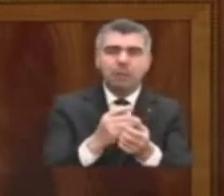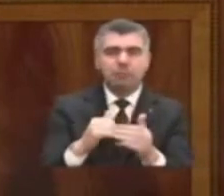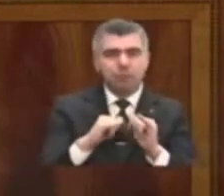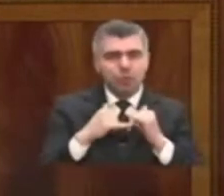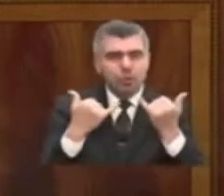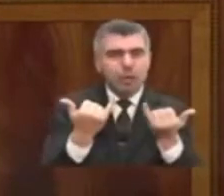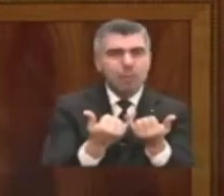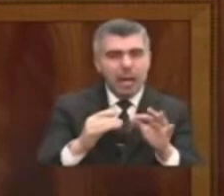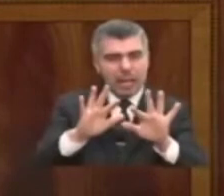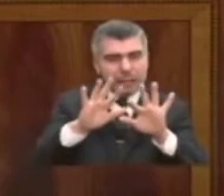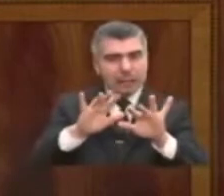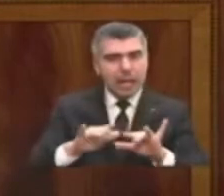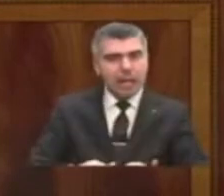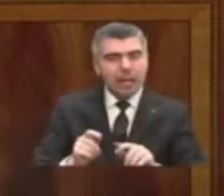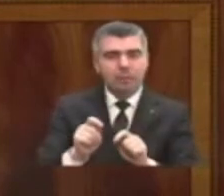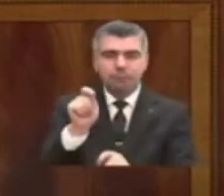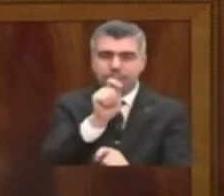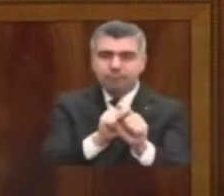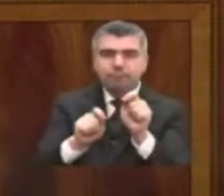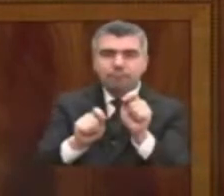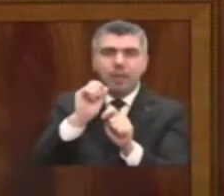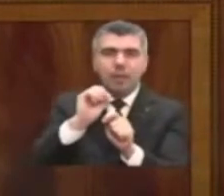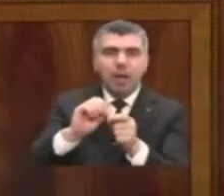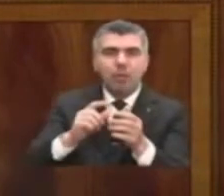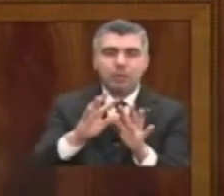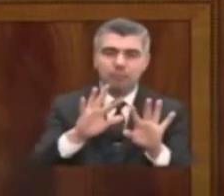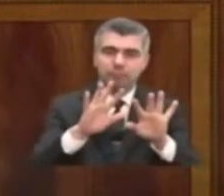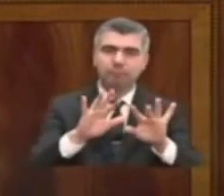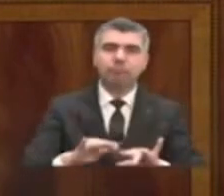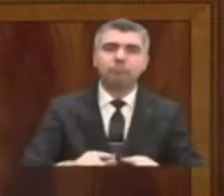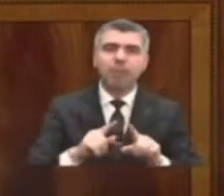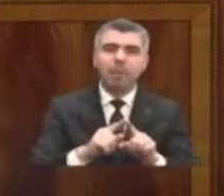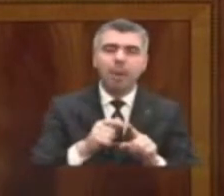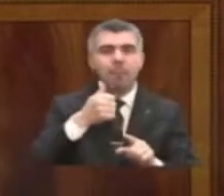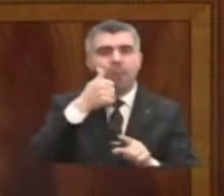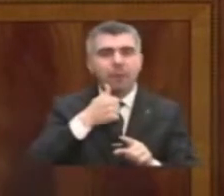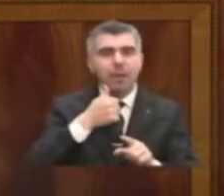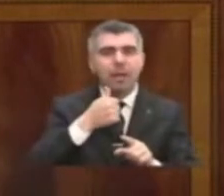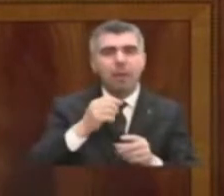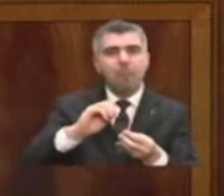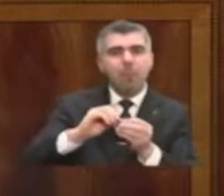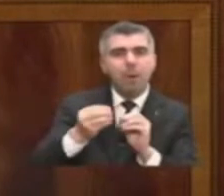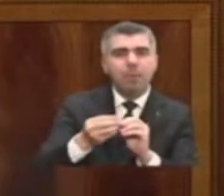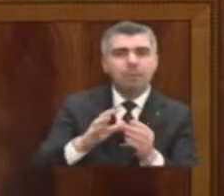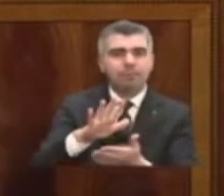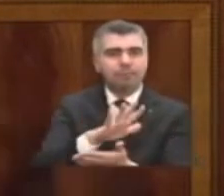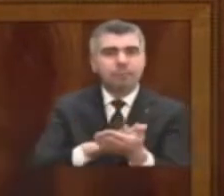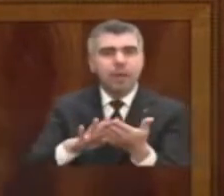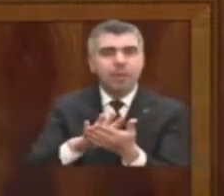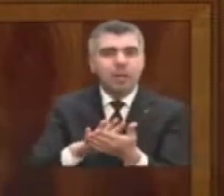التقريرين لصياغه قرار تحت الطلب مليء بالمغالطات كان وراءه في الكواليس